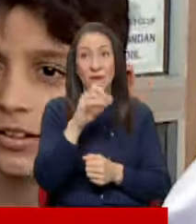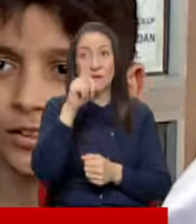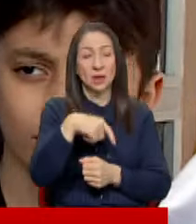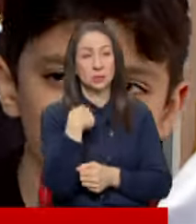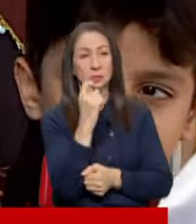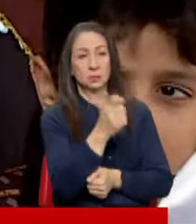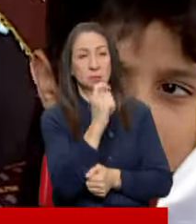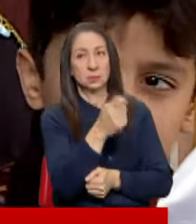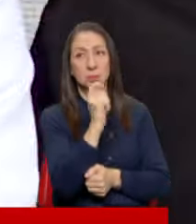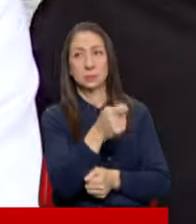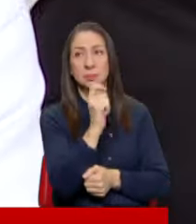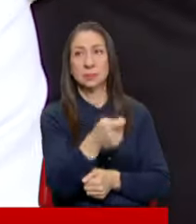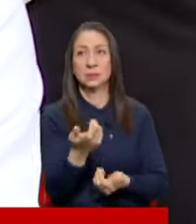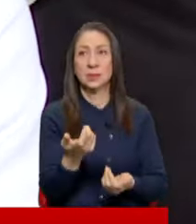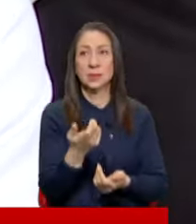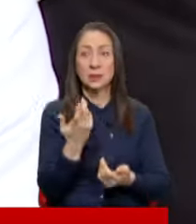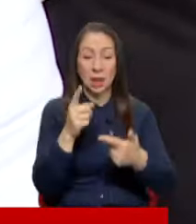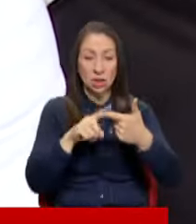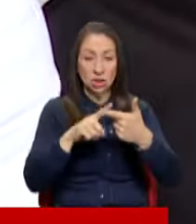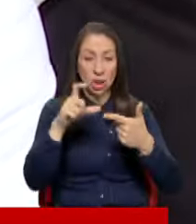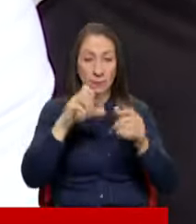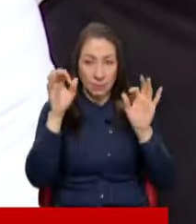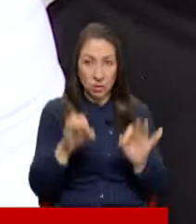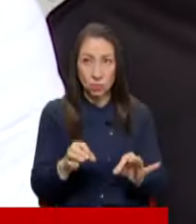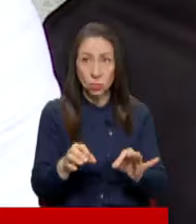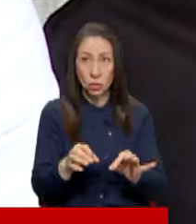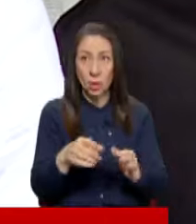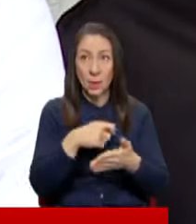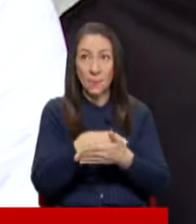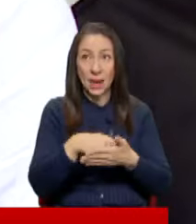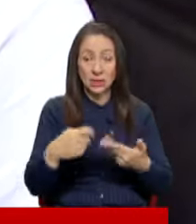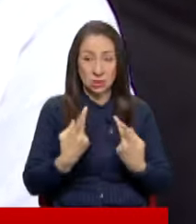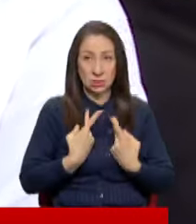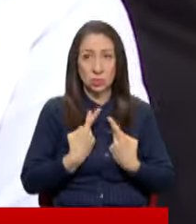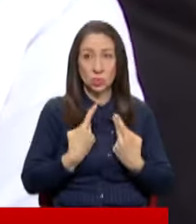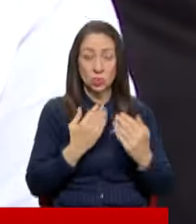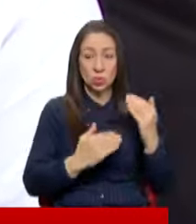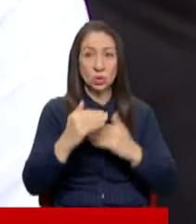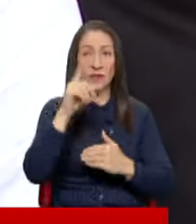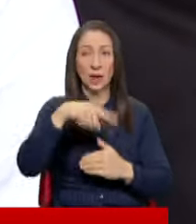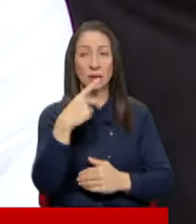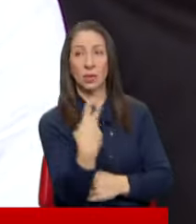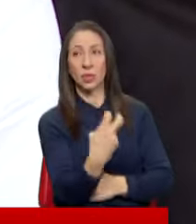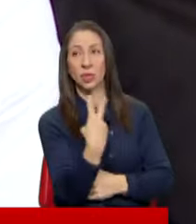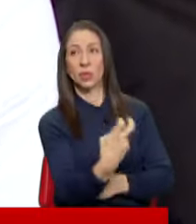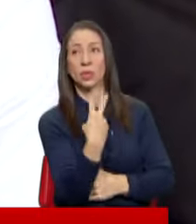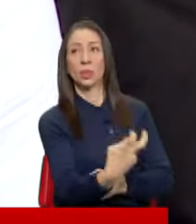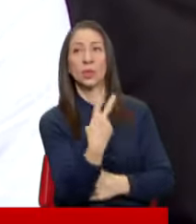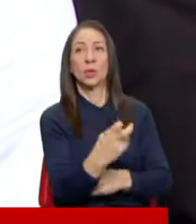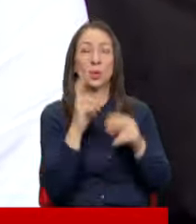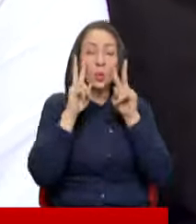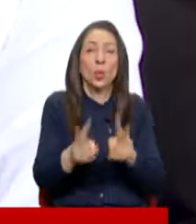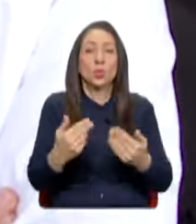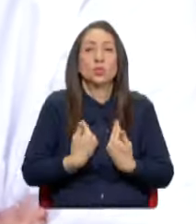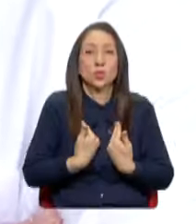vergi için çalışıyoruz daha 2 aydan başlayarak maaşlarımız yüksek vergi dilimleri sınırlarına dayandığını